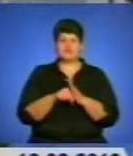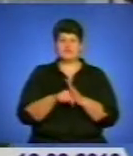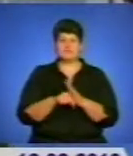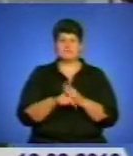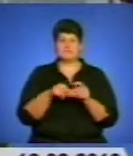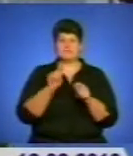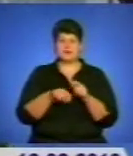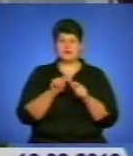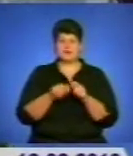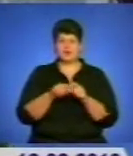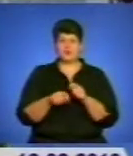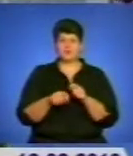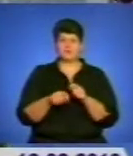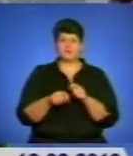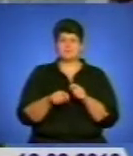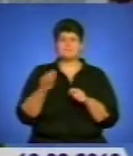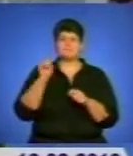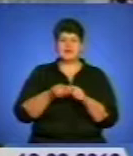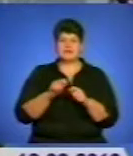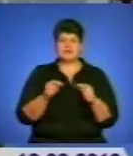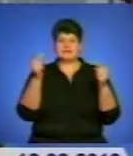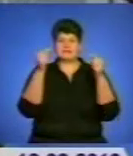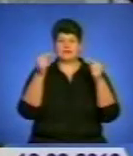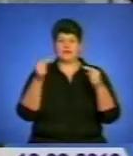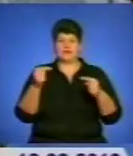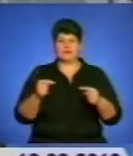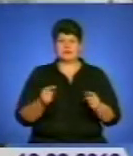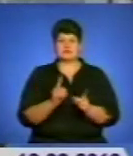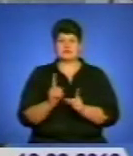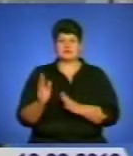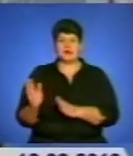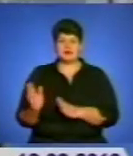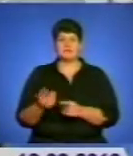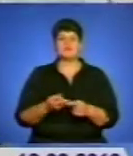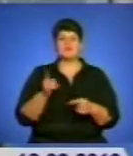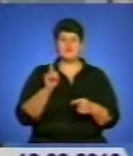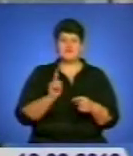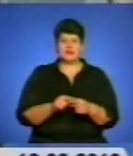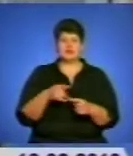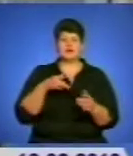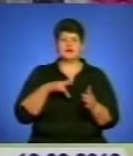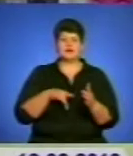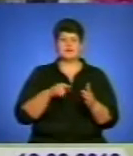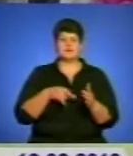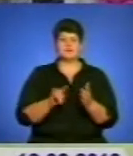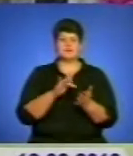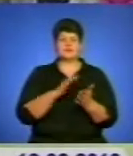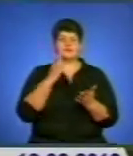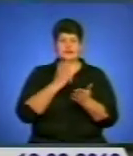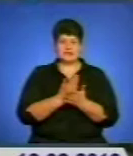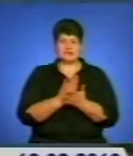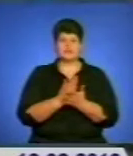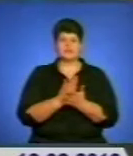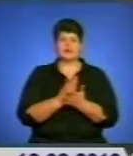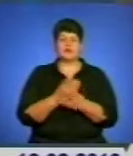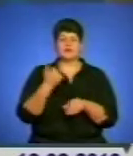том числе проверка соответствия всем стандартам качества, в этом перинатальном центре есть. Та найголовніше, тепер